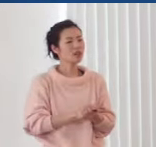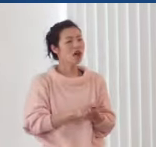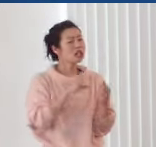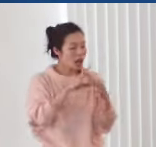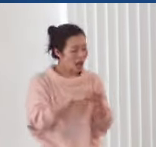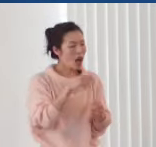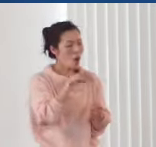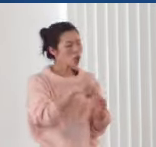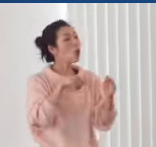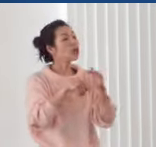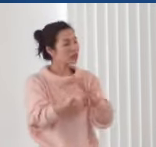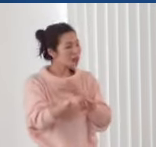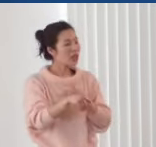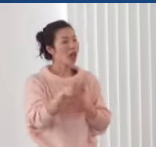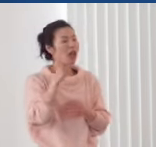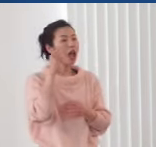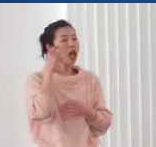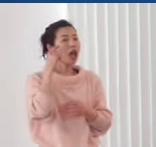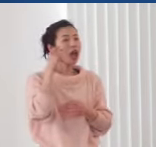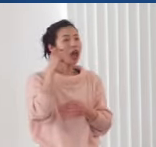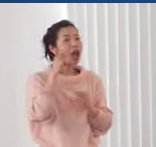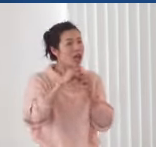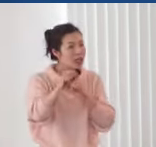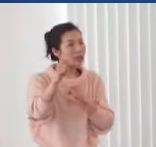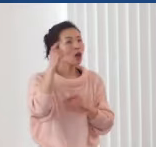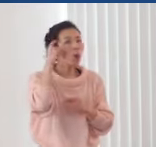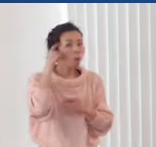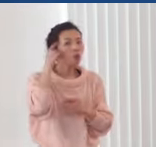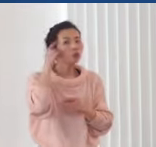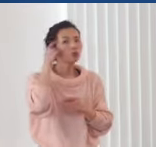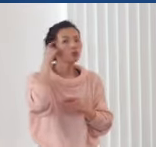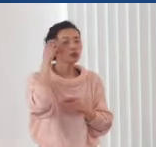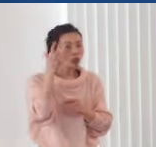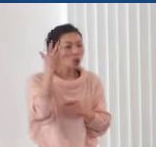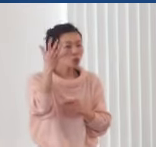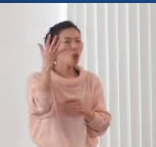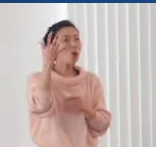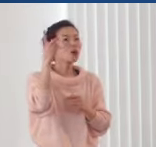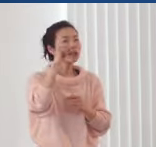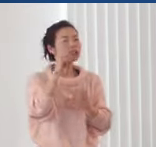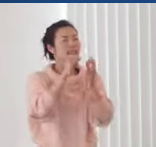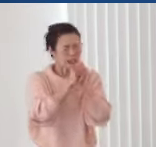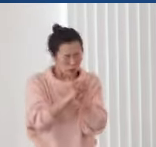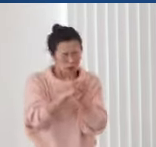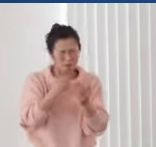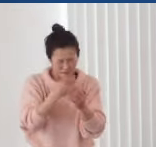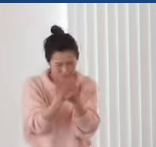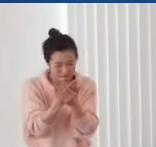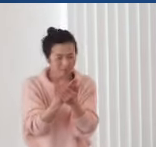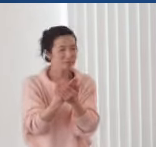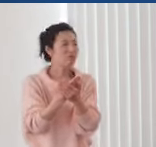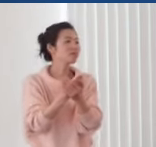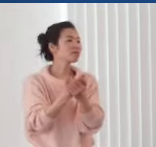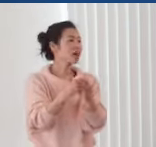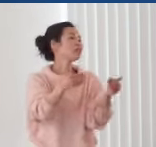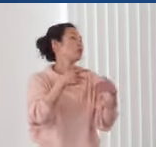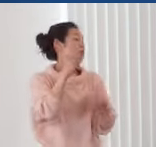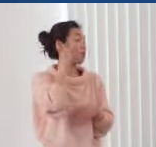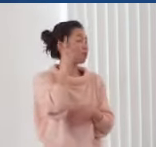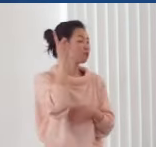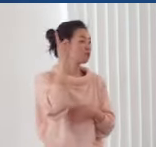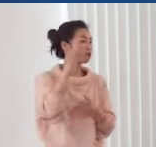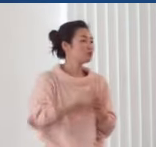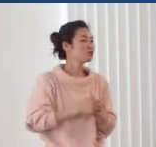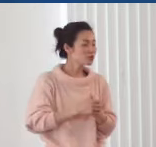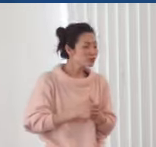のが大切になってくると思うんです。きっと神様は私にとって最善の